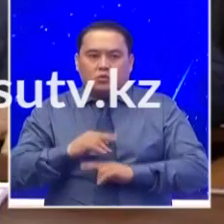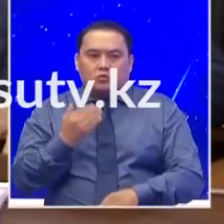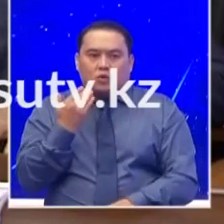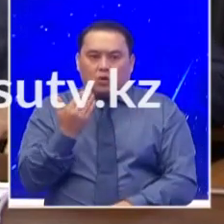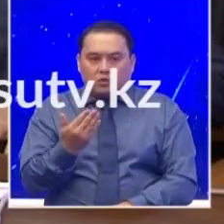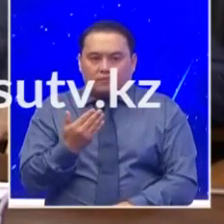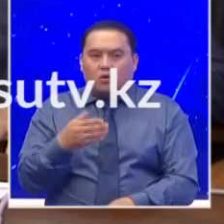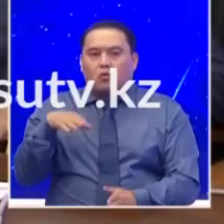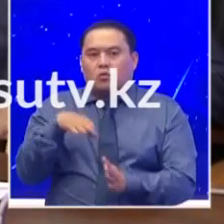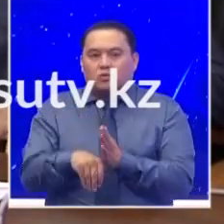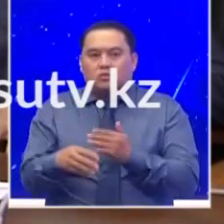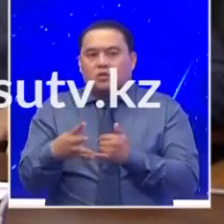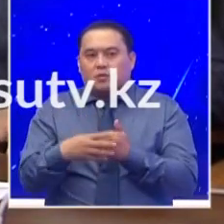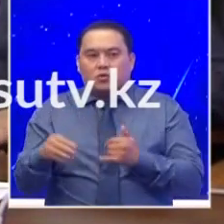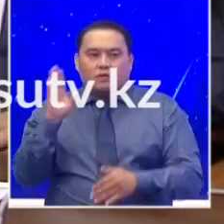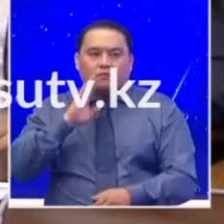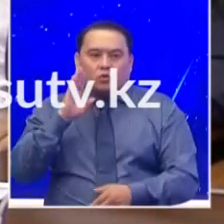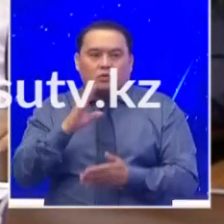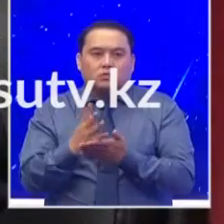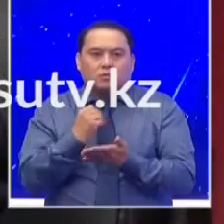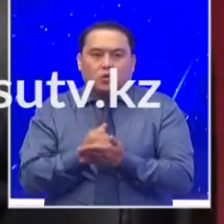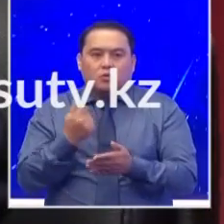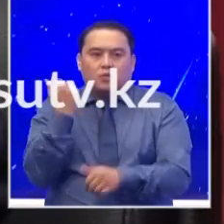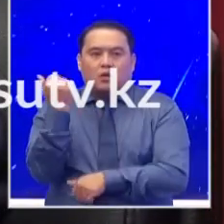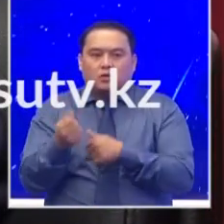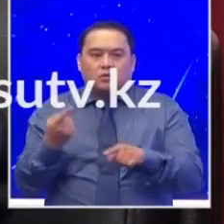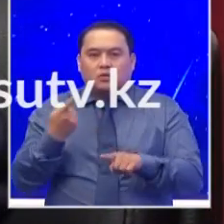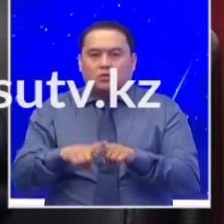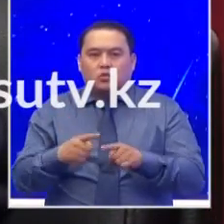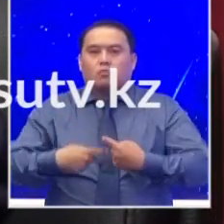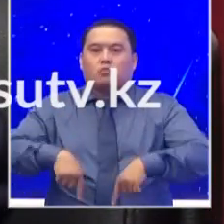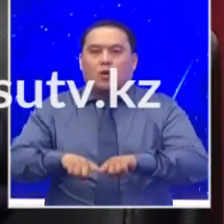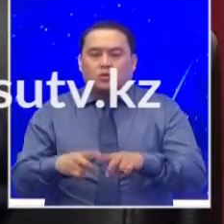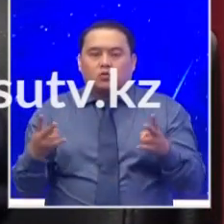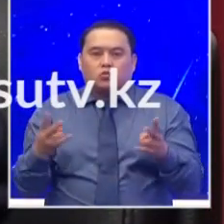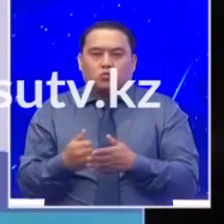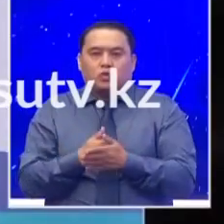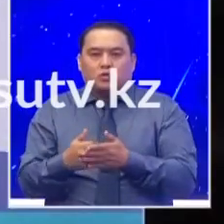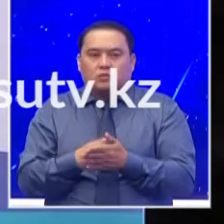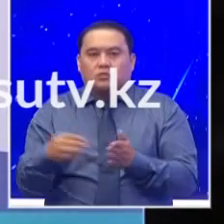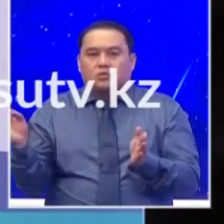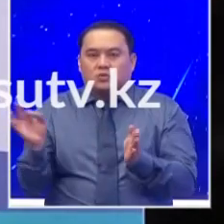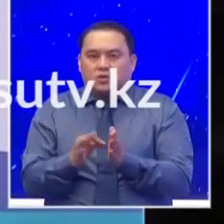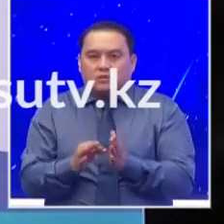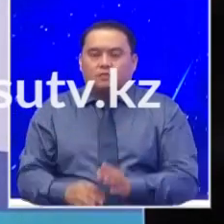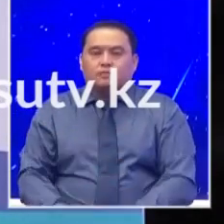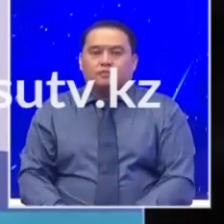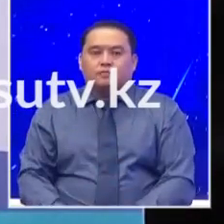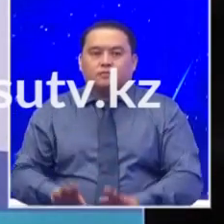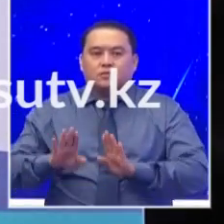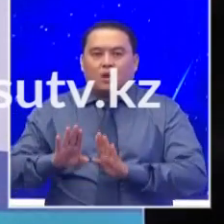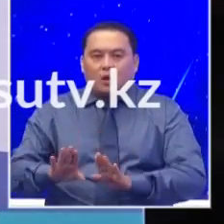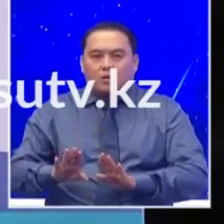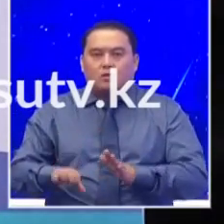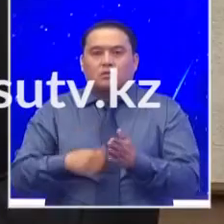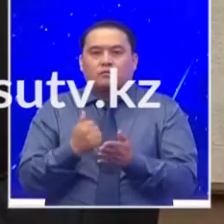корнеплода, включая земельные и водные ресурсы, материально-техническую базу и все необходимое для достижения поставленной цели. Заместитель